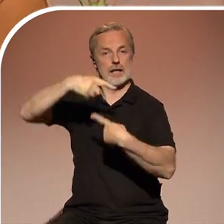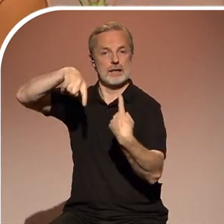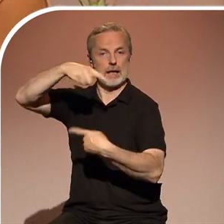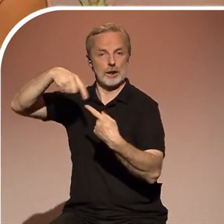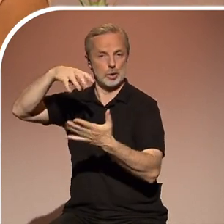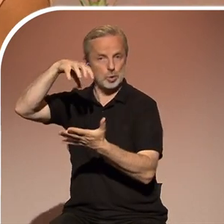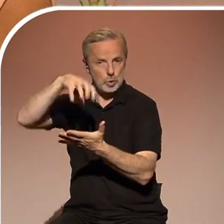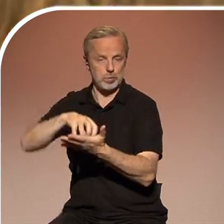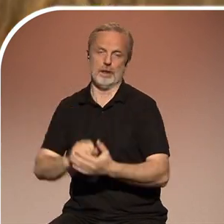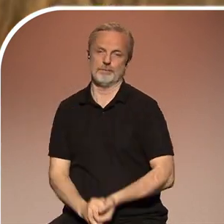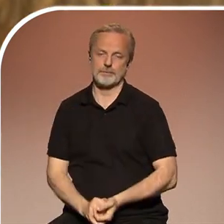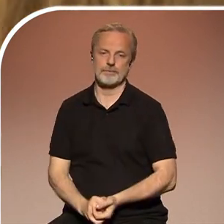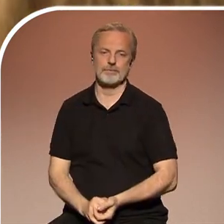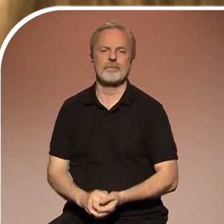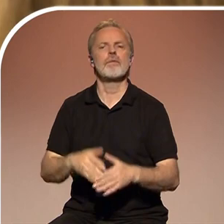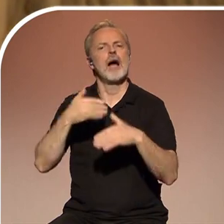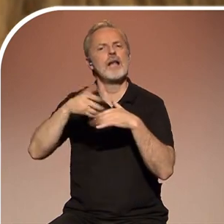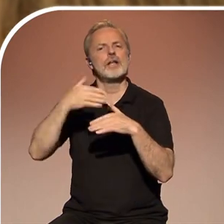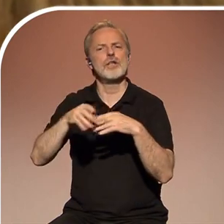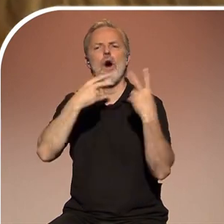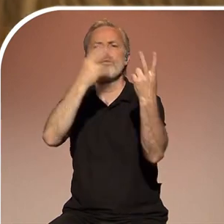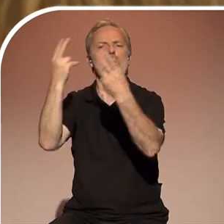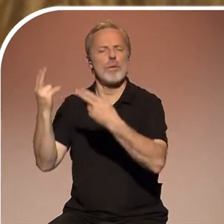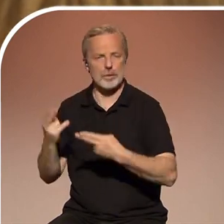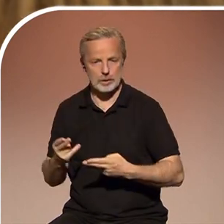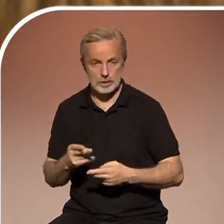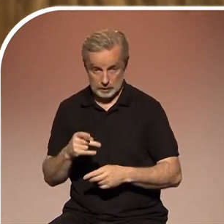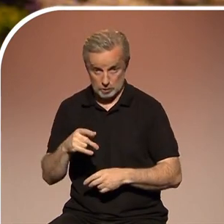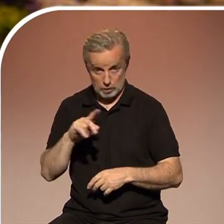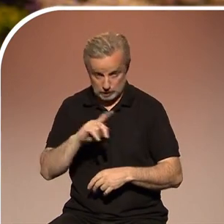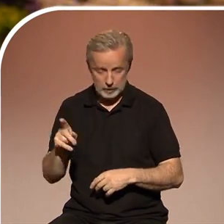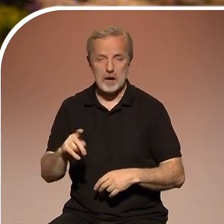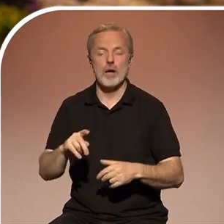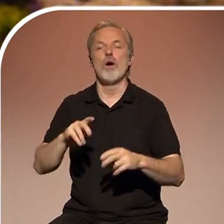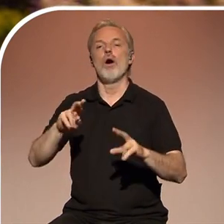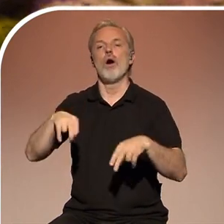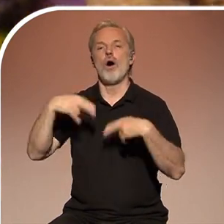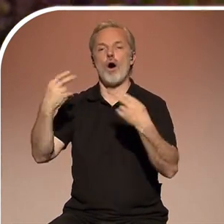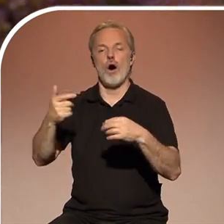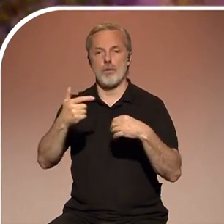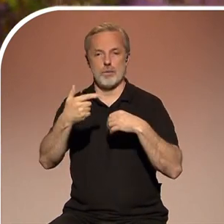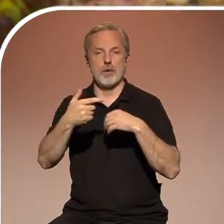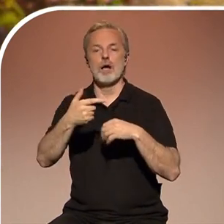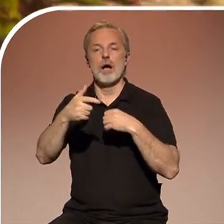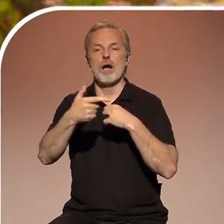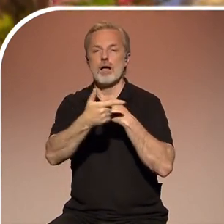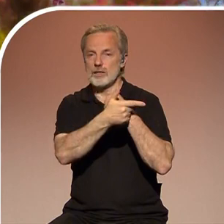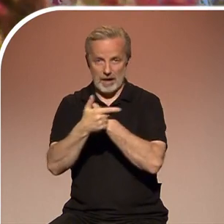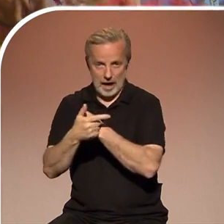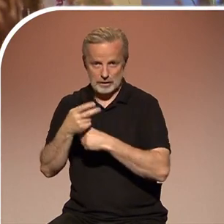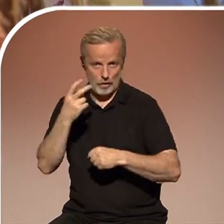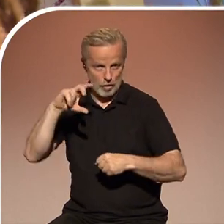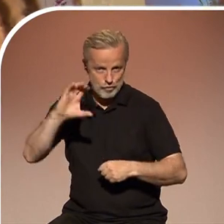podobné věci. Tak a ta další místa ještě v rychlosti, abychom řekli druhý. Právě, tak to takže bylo první 26. Ano. Potom 12.7. jsme na Vysočině,